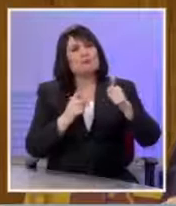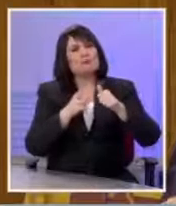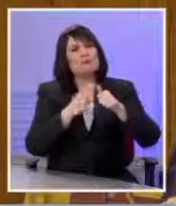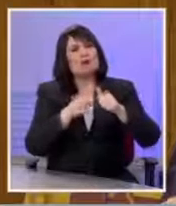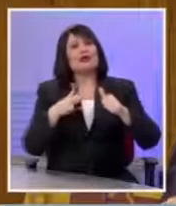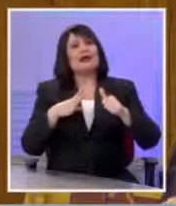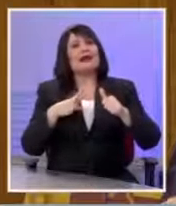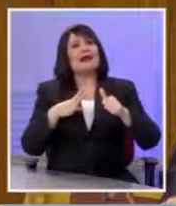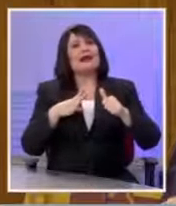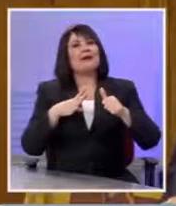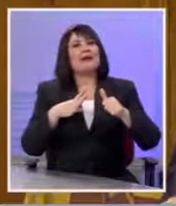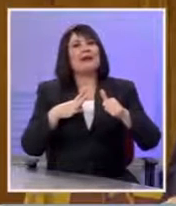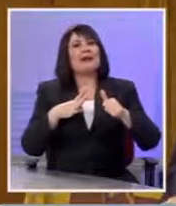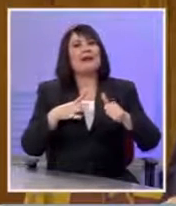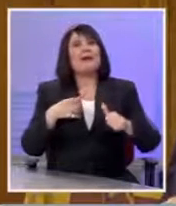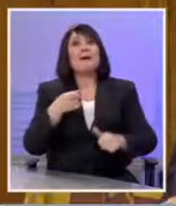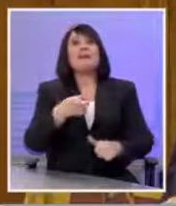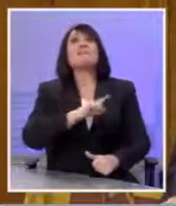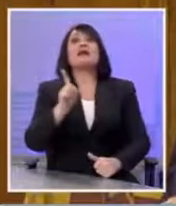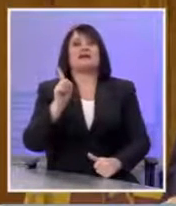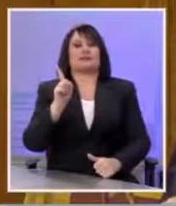και μπορέσαμε να αποτρέψουμε.